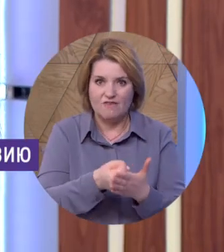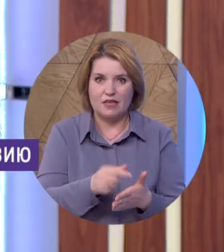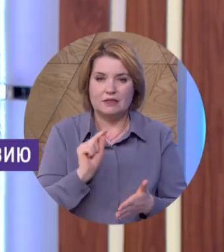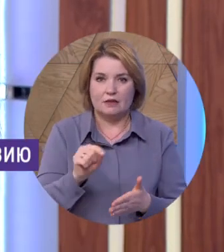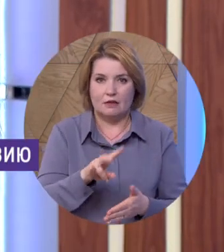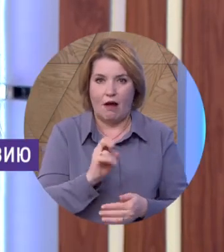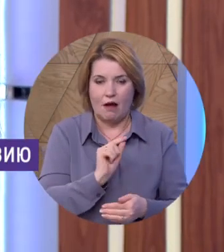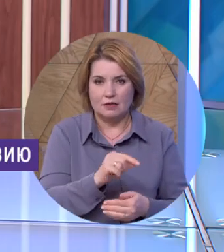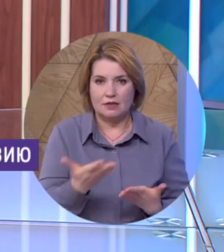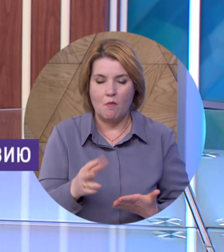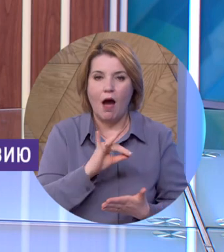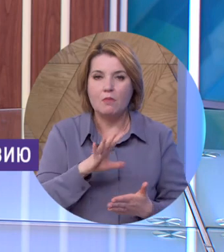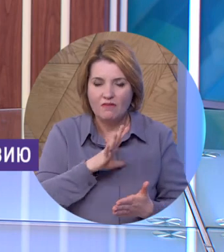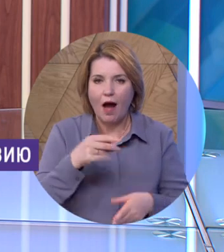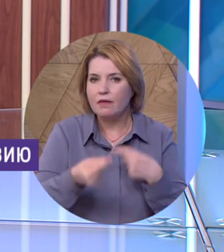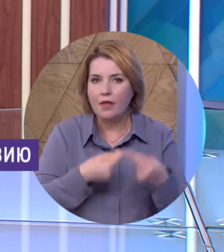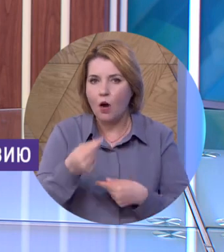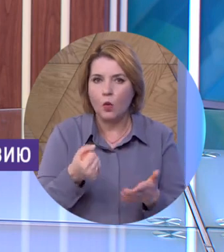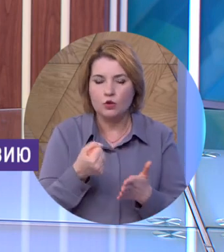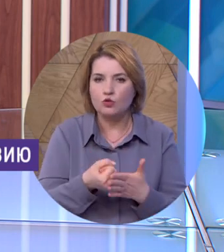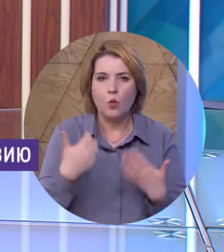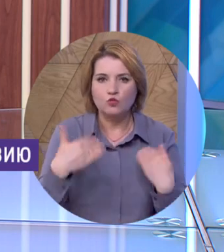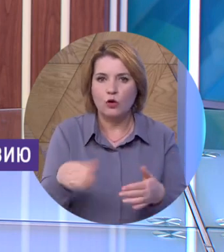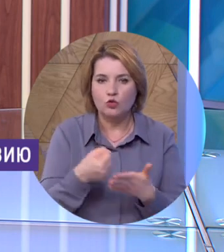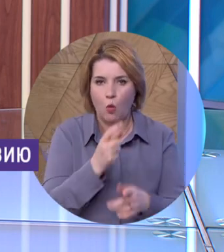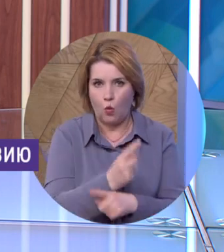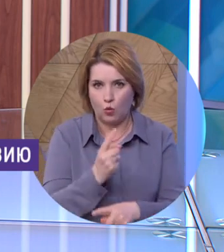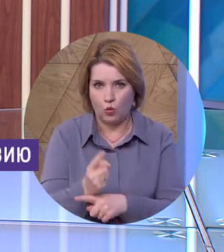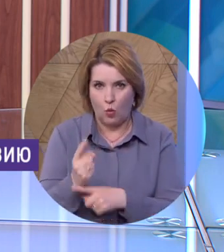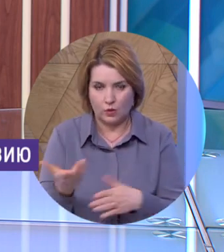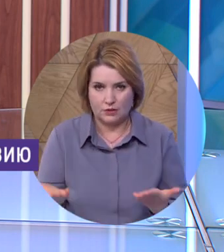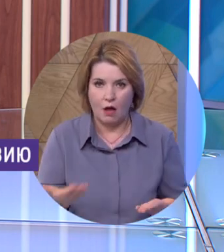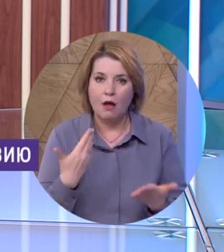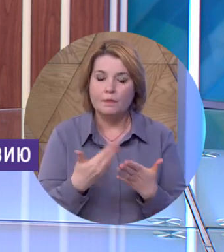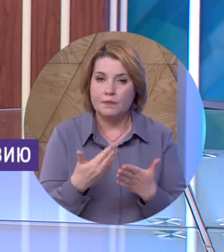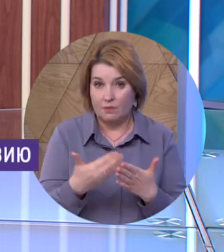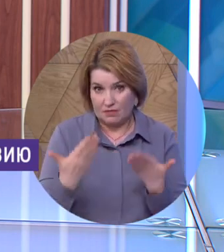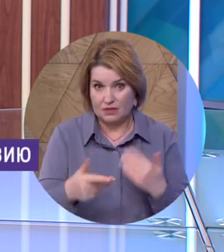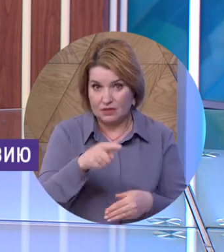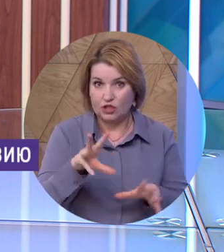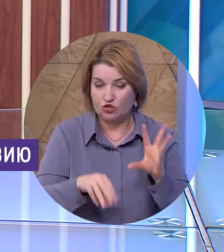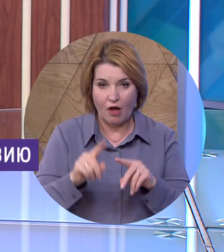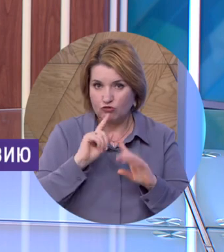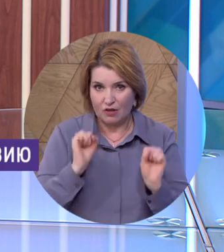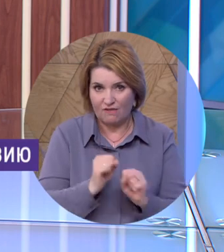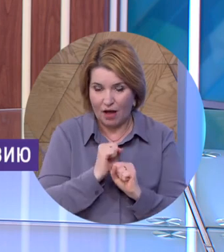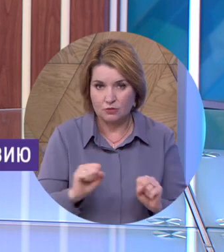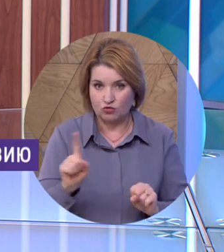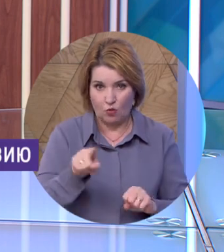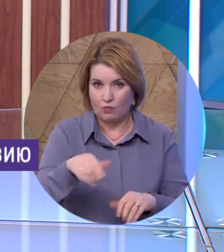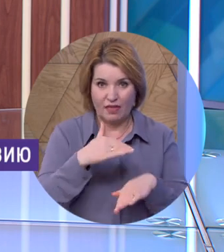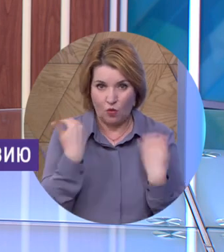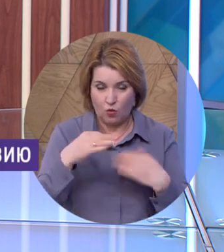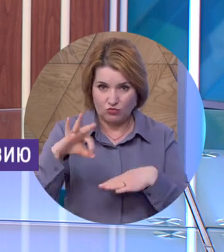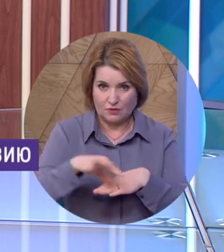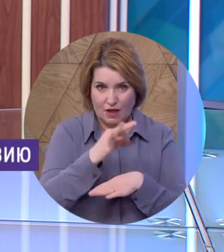прессинг, который иногда доходит даже до прямых угроз. Они могут быть завуалированными угрозами. Ну, например, если ты считаешь невозможным, что выходить за меня замуж, я